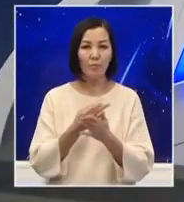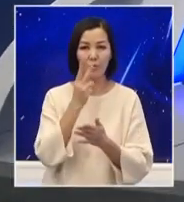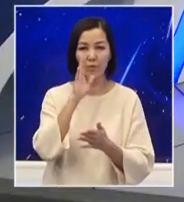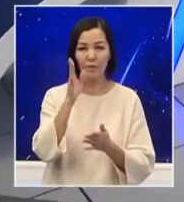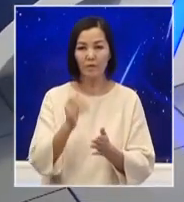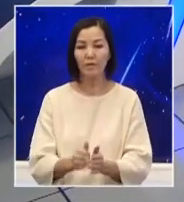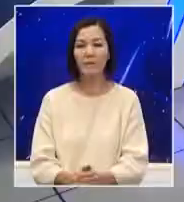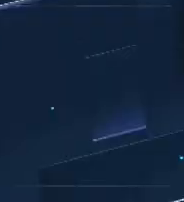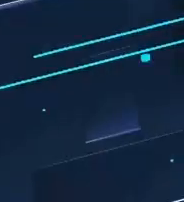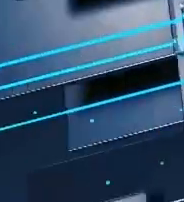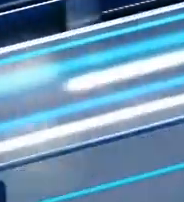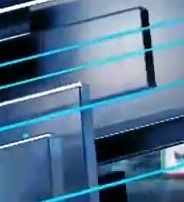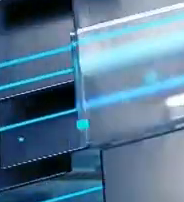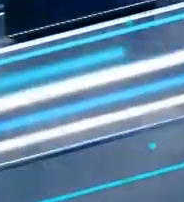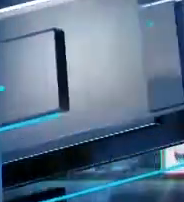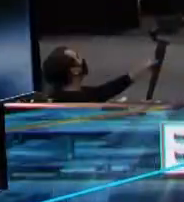көретіндеріңіз.